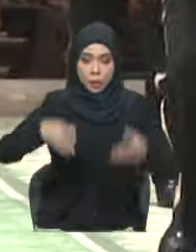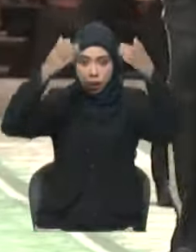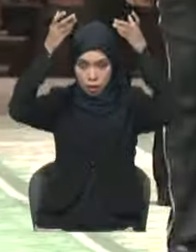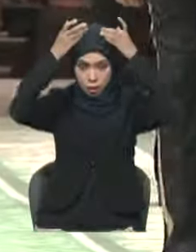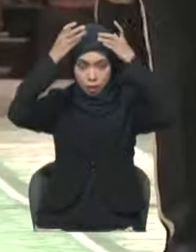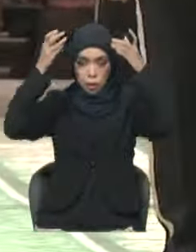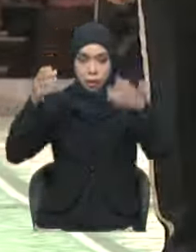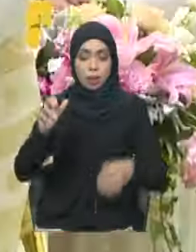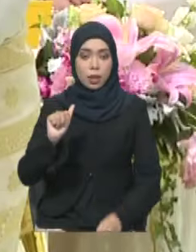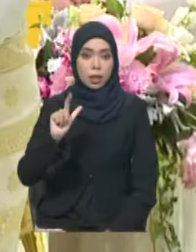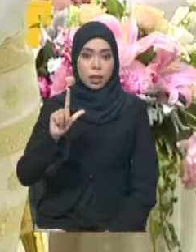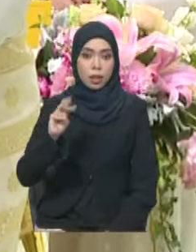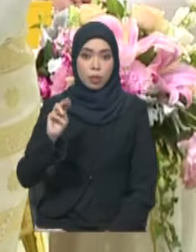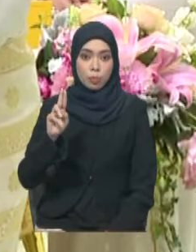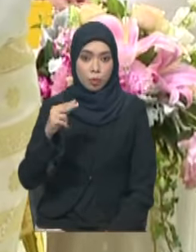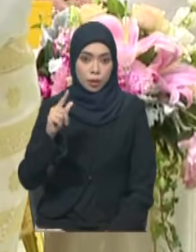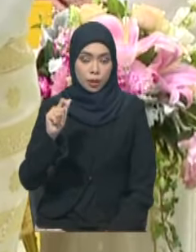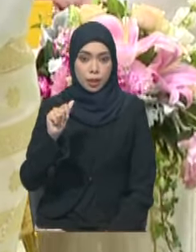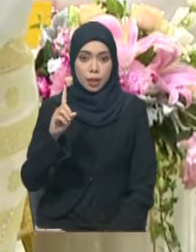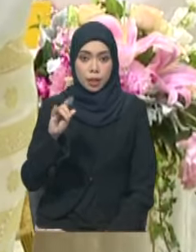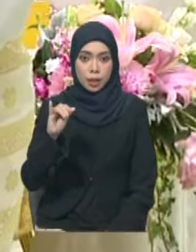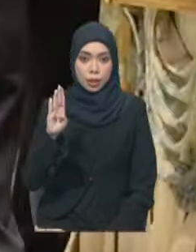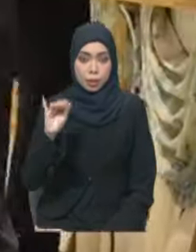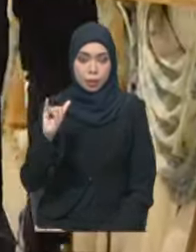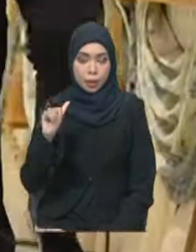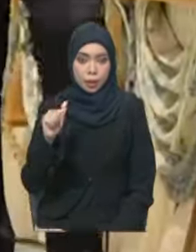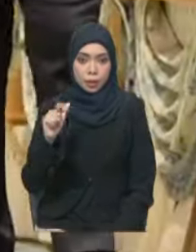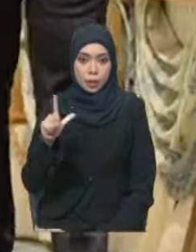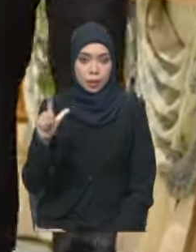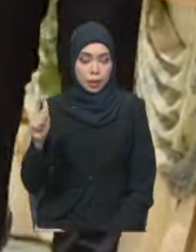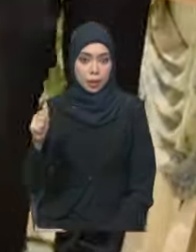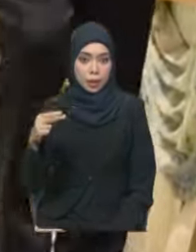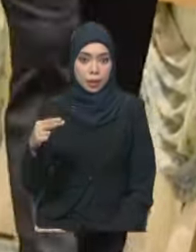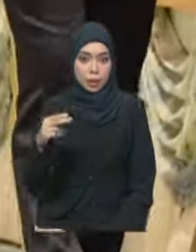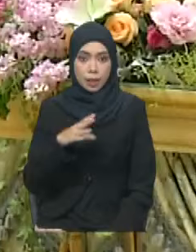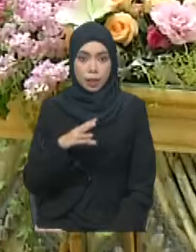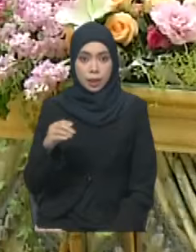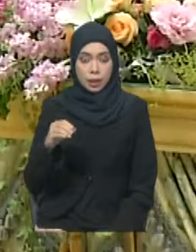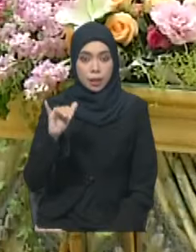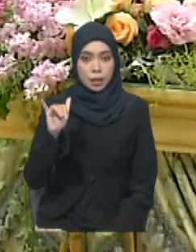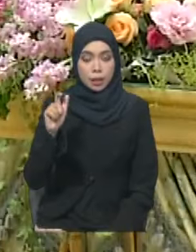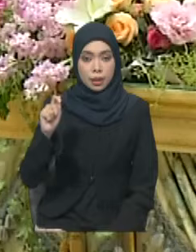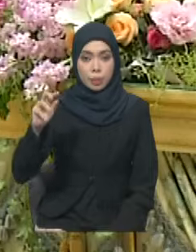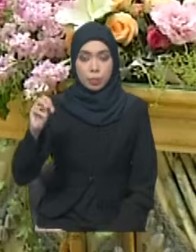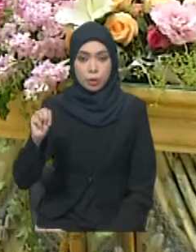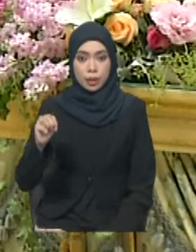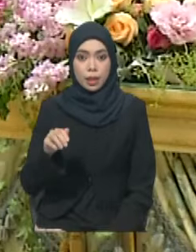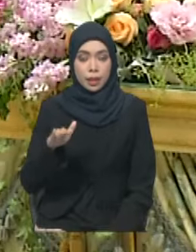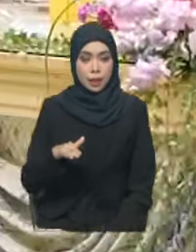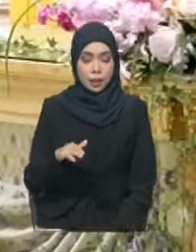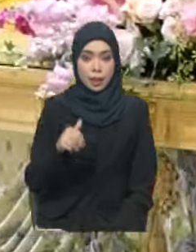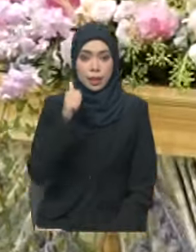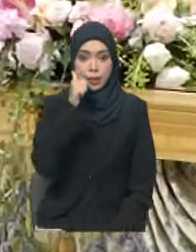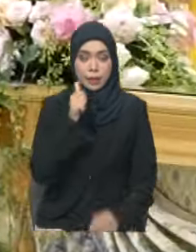Pangeran Muda Haji Al-Muhtadi Billah, Menteri Kanan di Jabatan Perdana Menteri dan Yang Teramat Mulia Paduka Seri Pangeran Anak